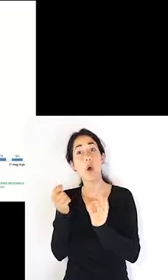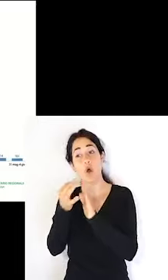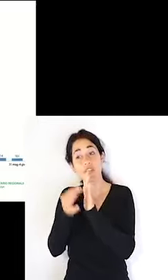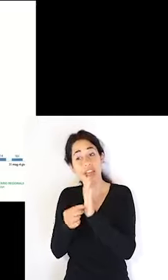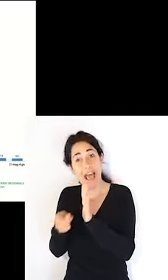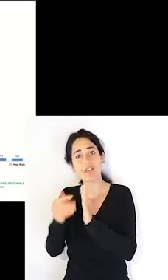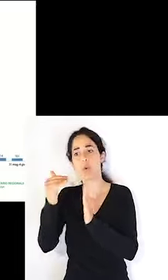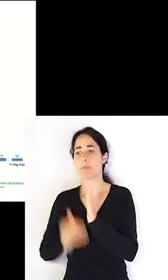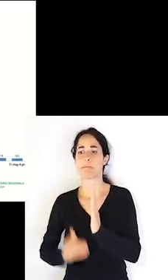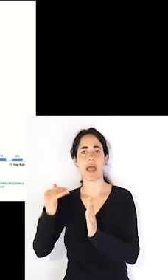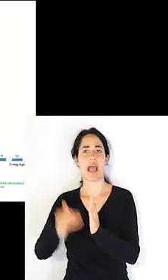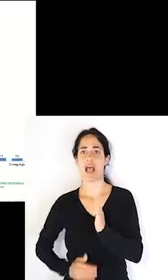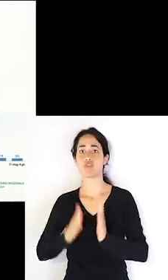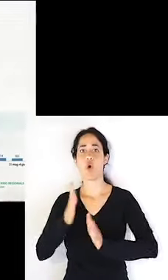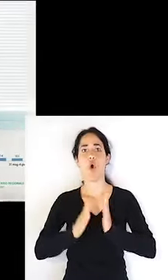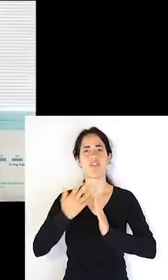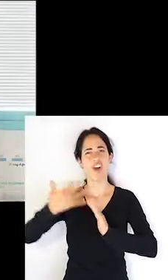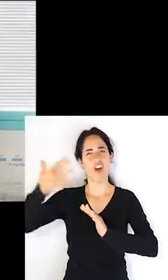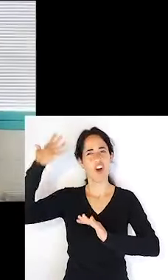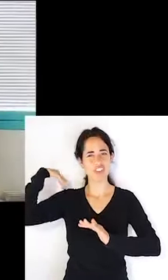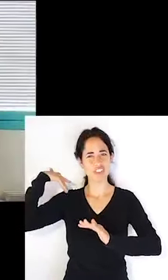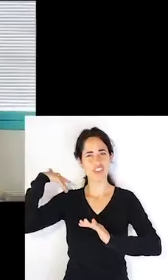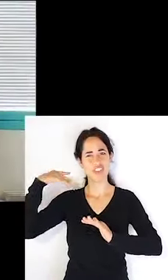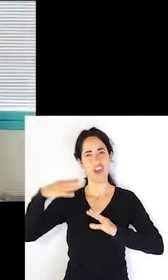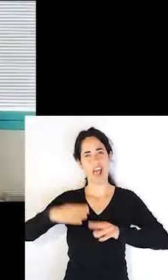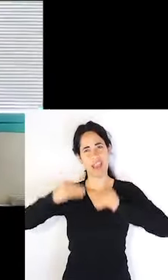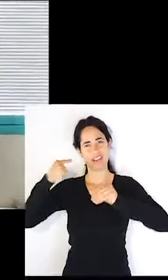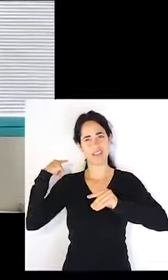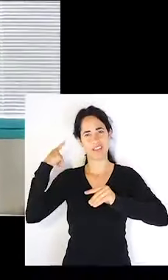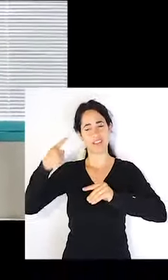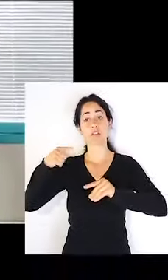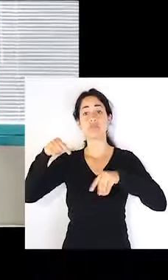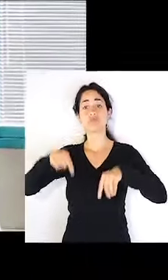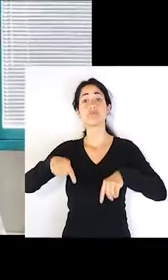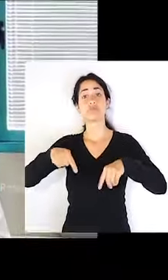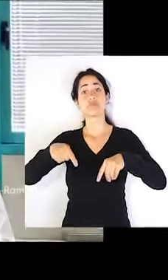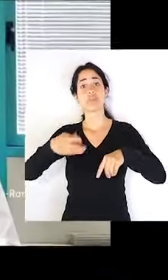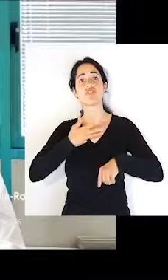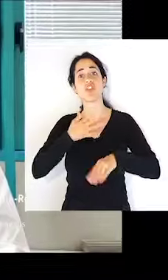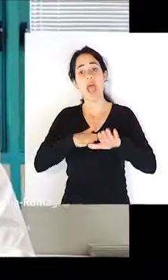Quindi davvero con un passo epidemiologico inferiore allo